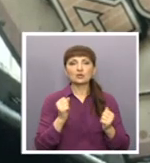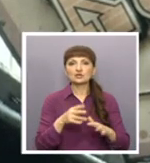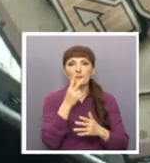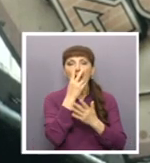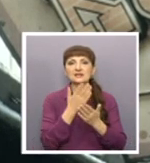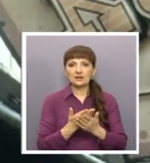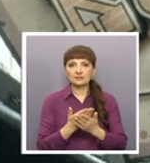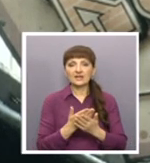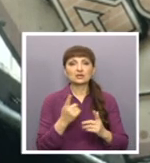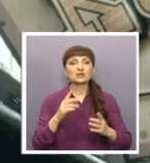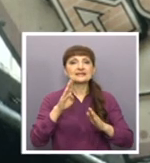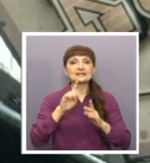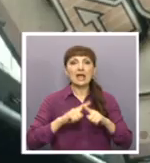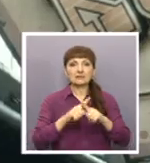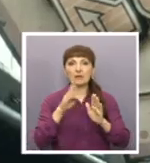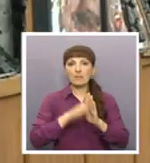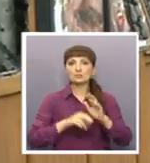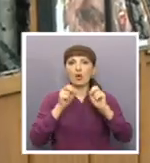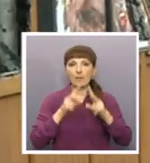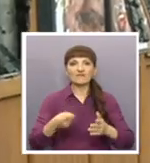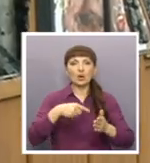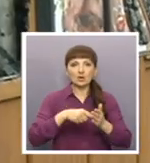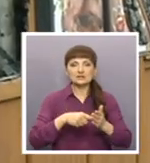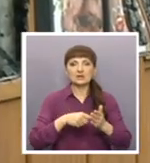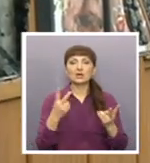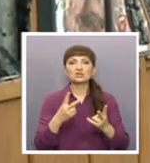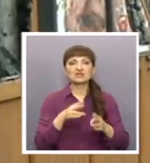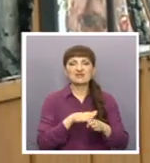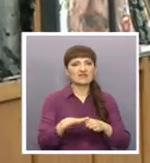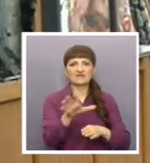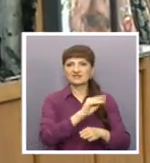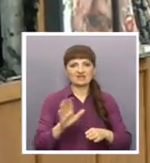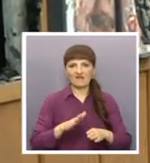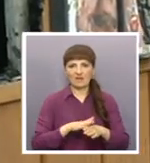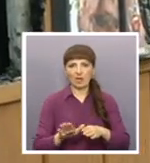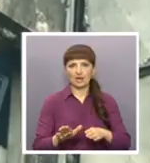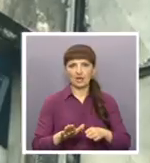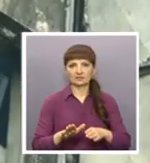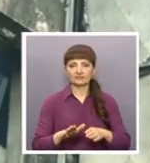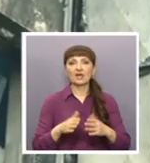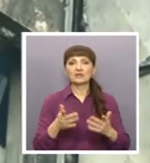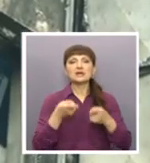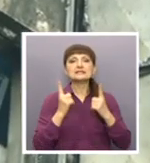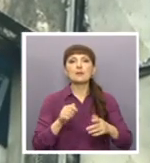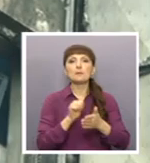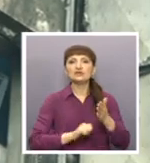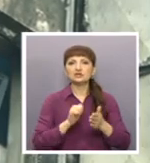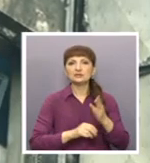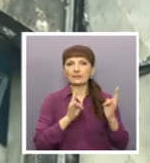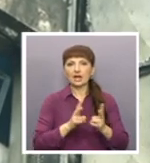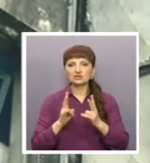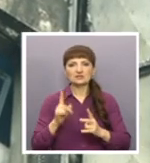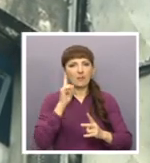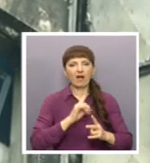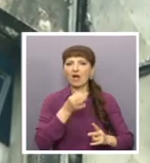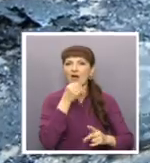показал, что элементарной техники пожарной безопасности в городе следуют далеко не все и не везде. Понятно, что об истинных причинах происшествия говорить